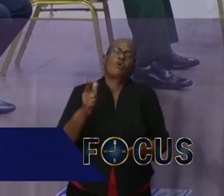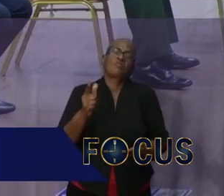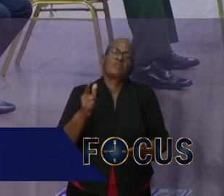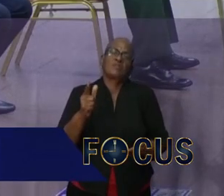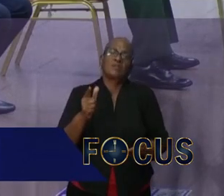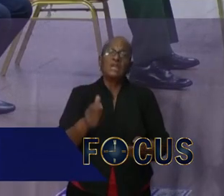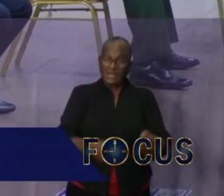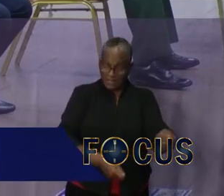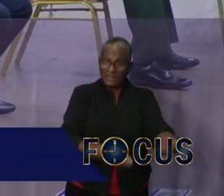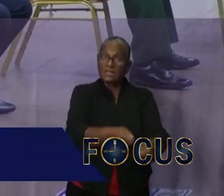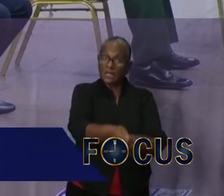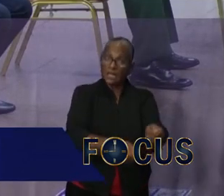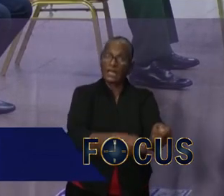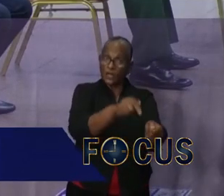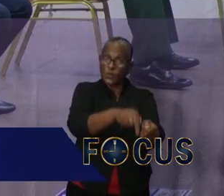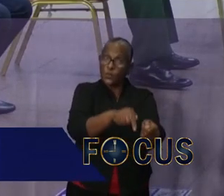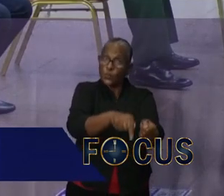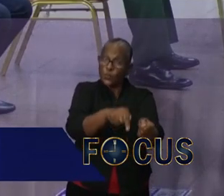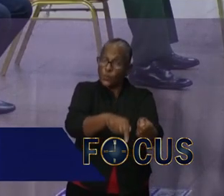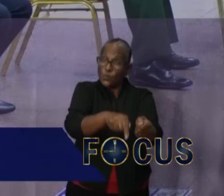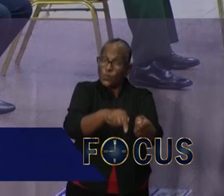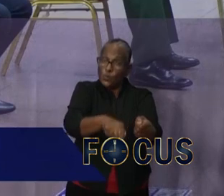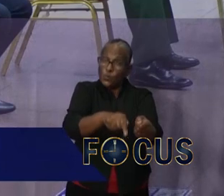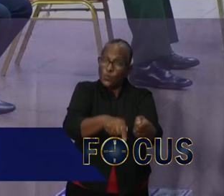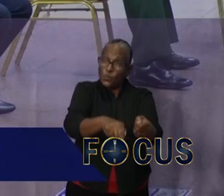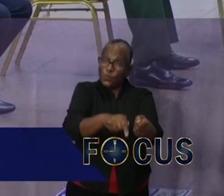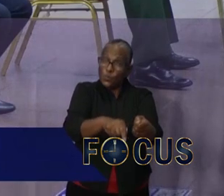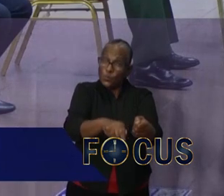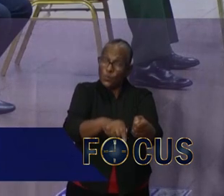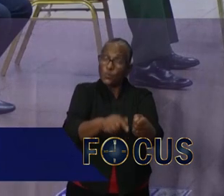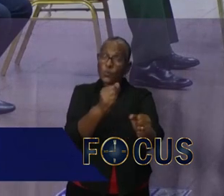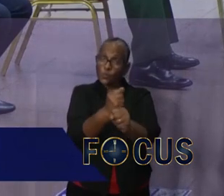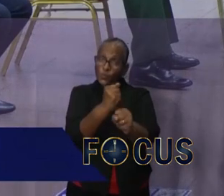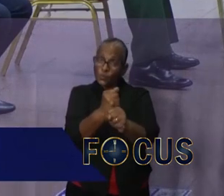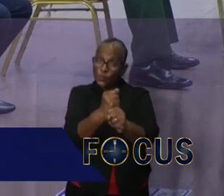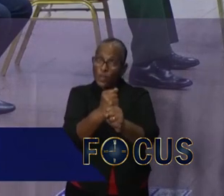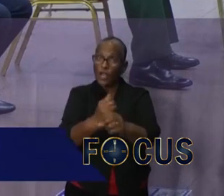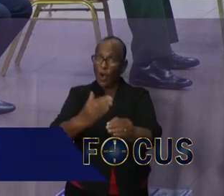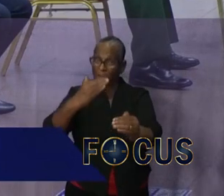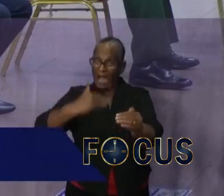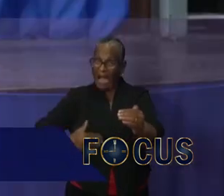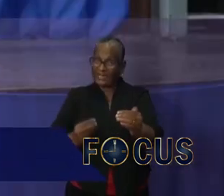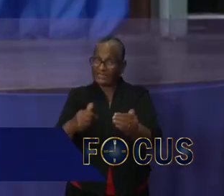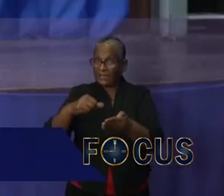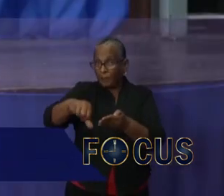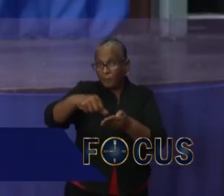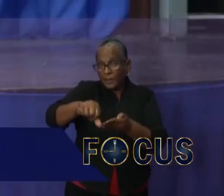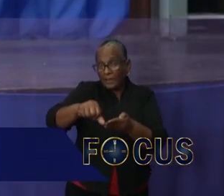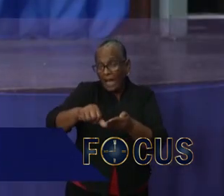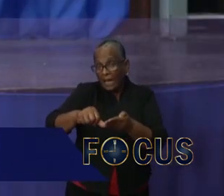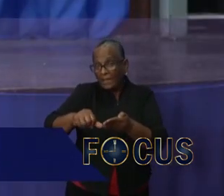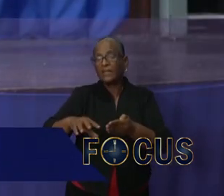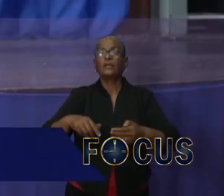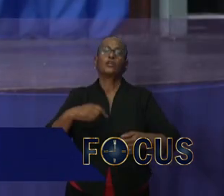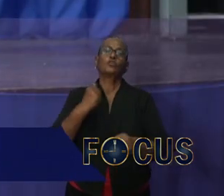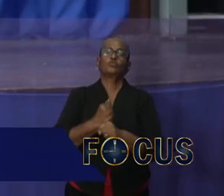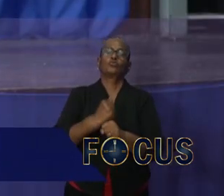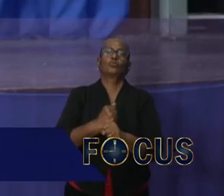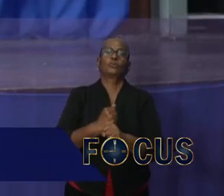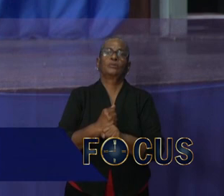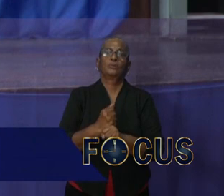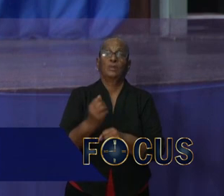regering is nu doende om de last aan te leggen om de achterstand in te lopen. Wat betreft